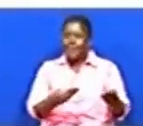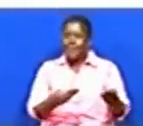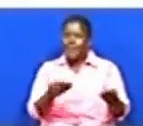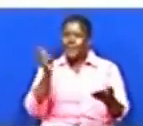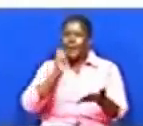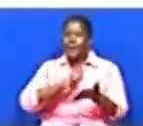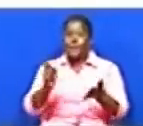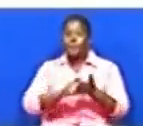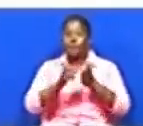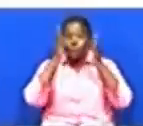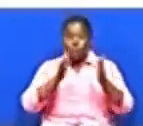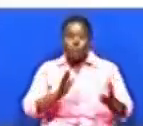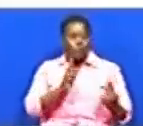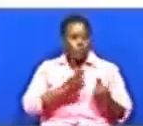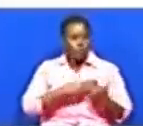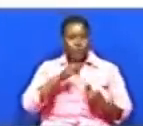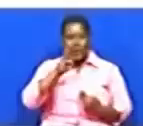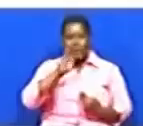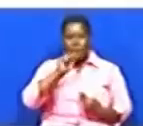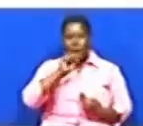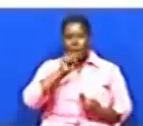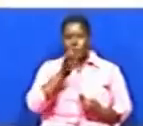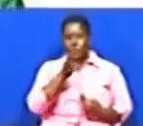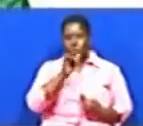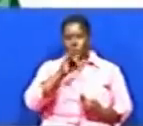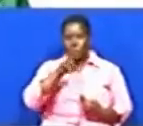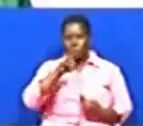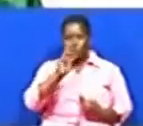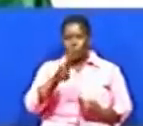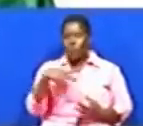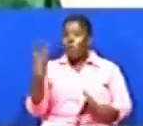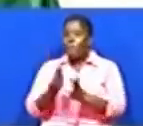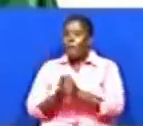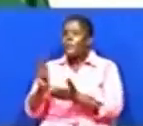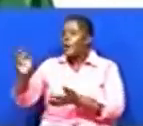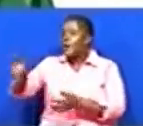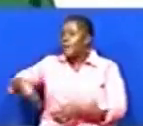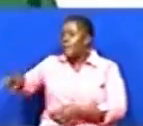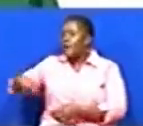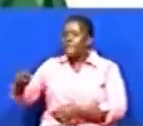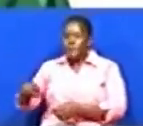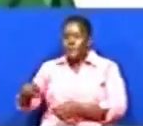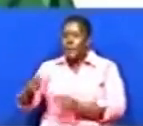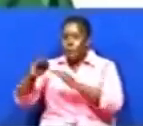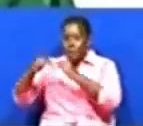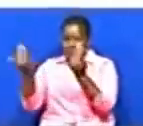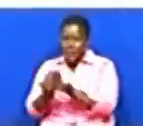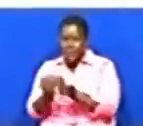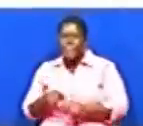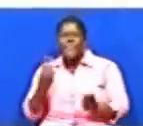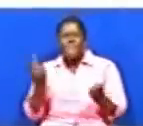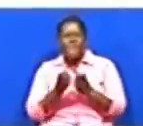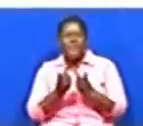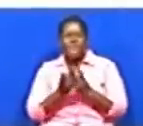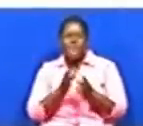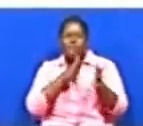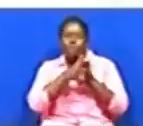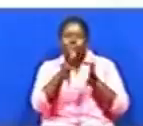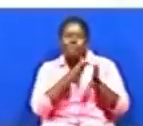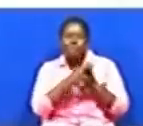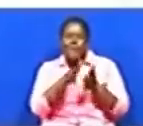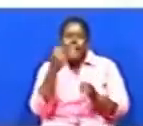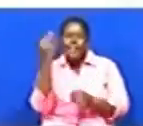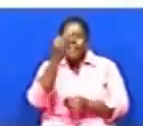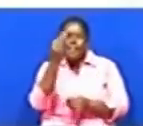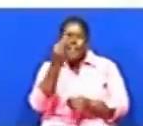na katibu mkuu wa CCM Dr. Bashiru Ali akiwa na maafisa waandamizi wa chama hicho, na kisha akawa na maneno